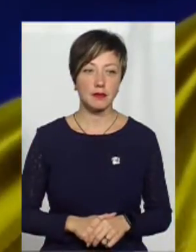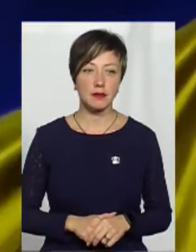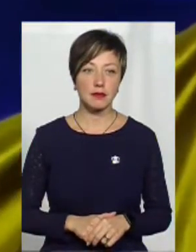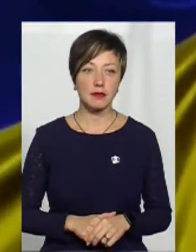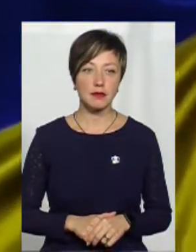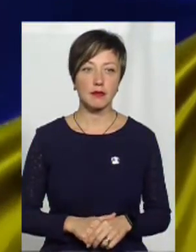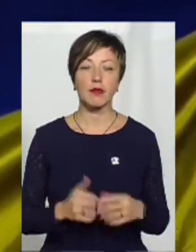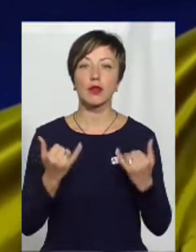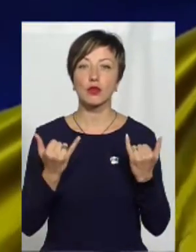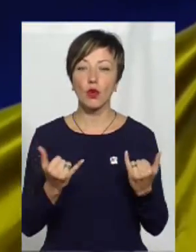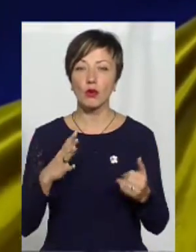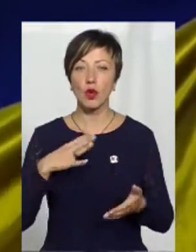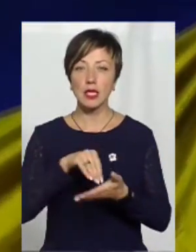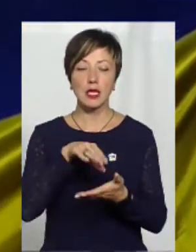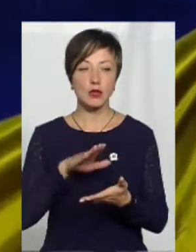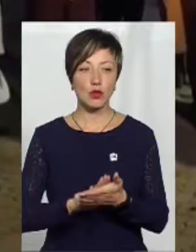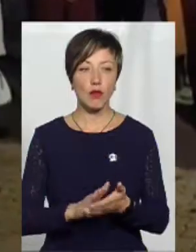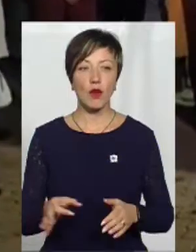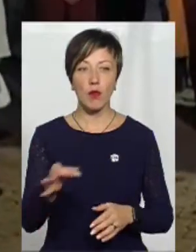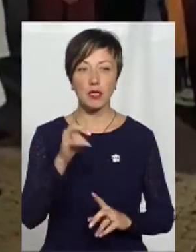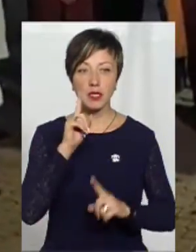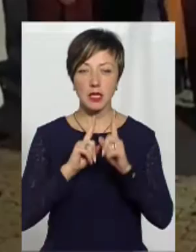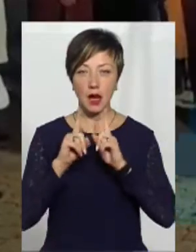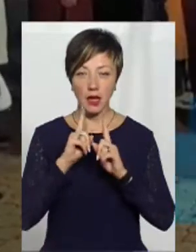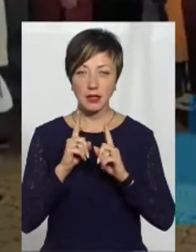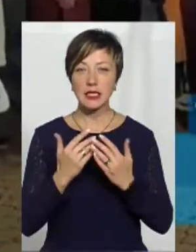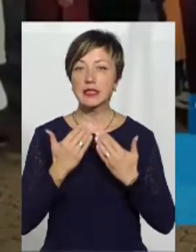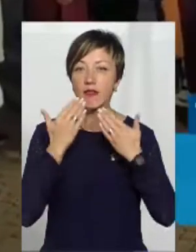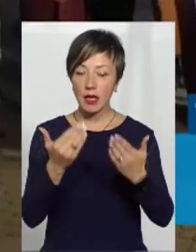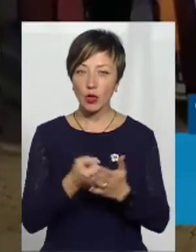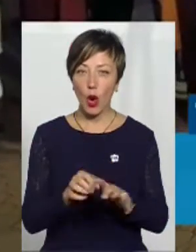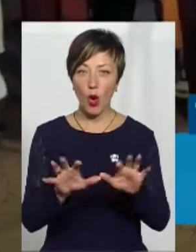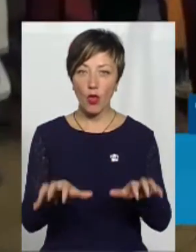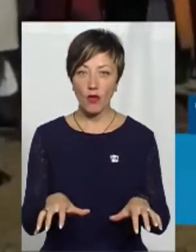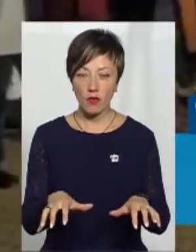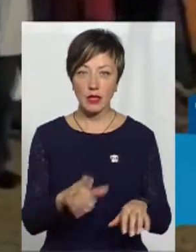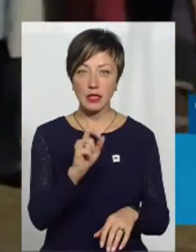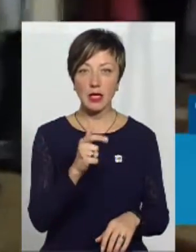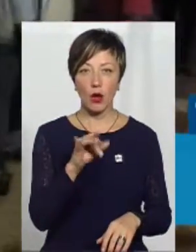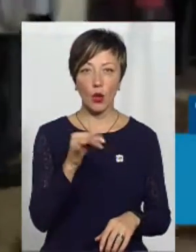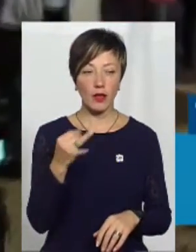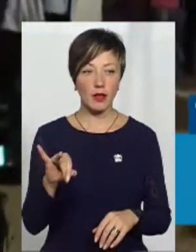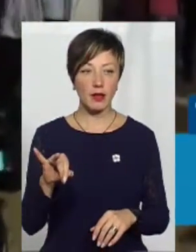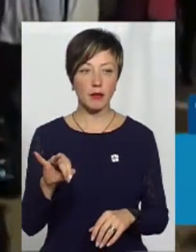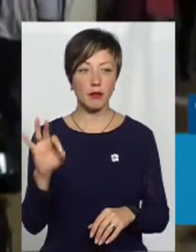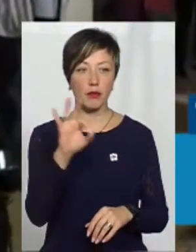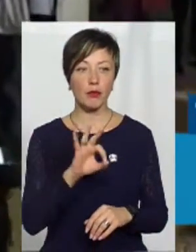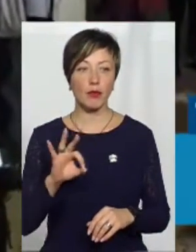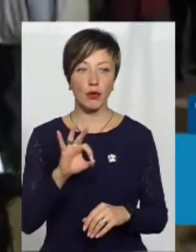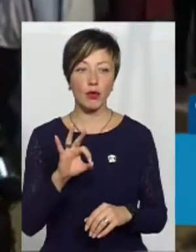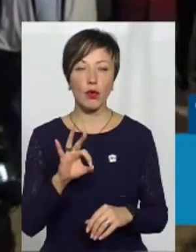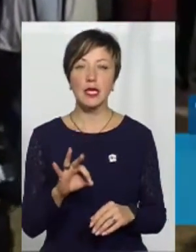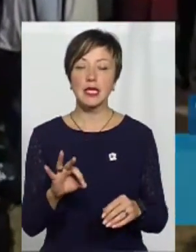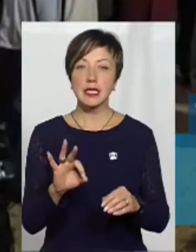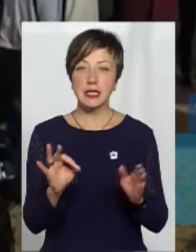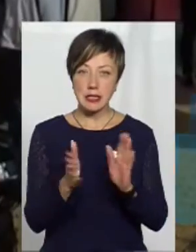Сьогодні нами було зареєстровано в обласній раді звернення до голови Загородного стосовно того, щоб